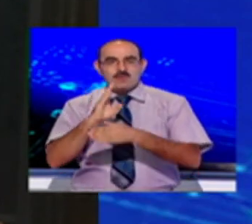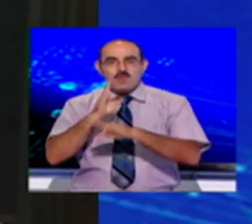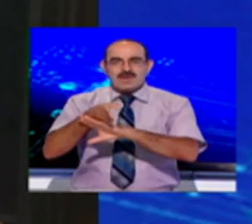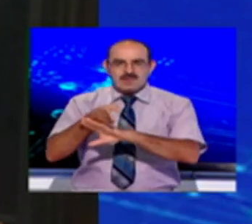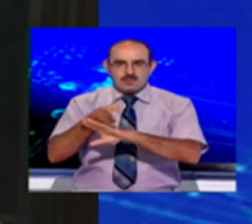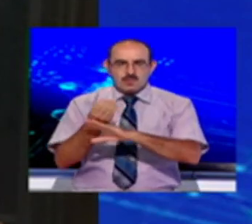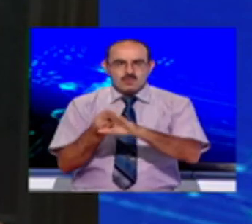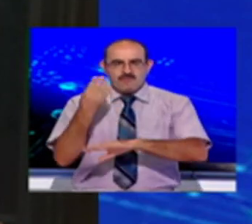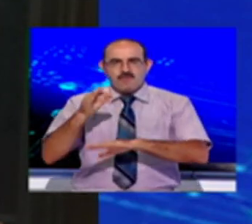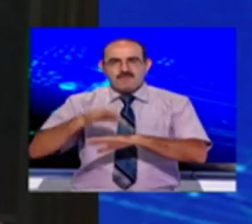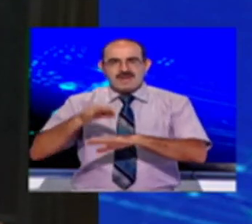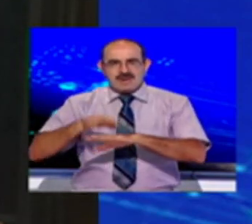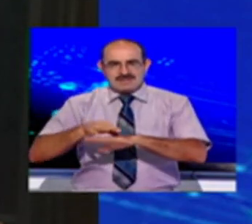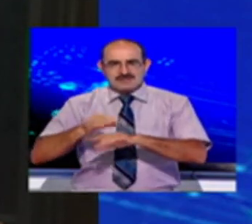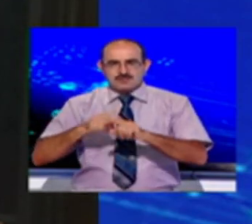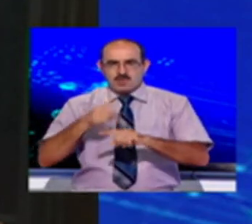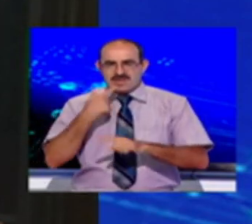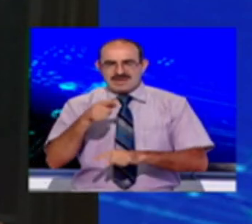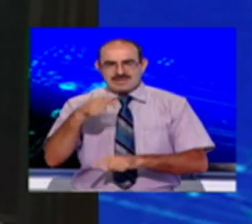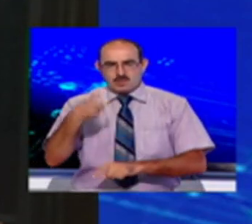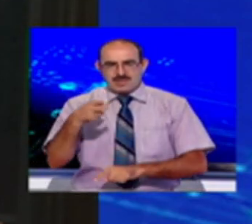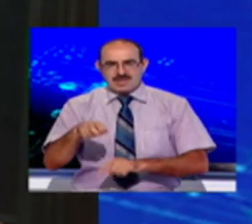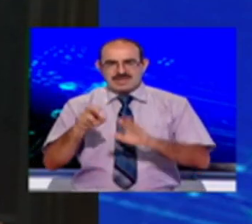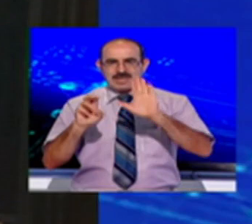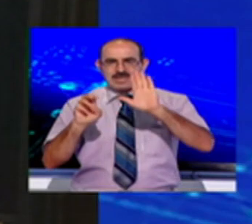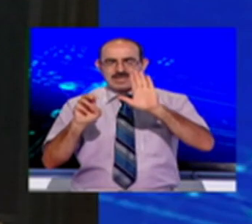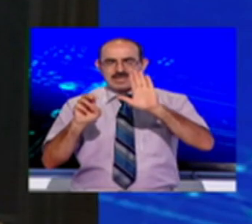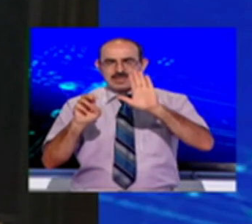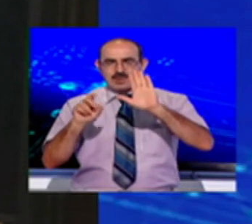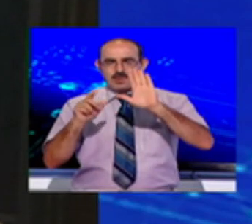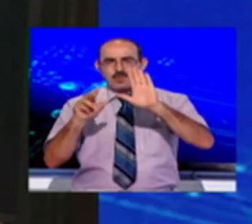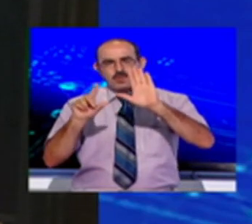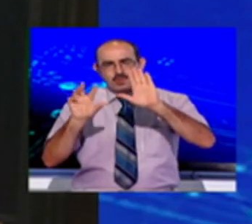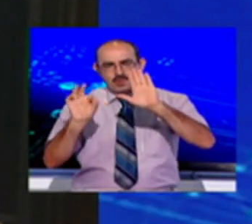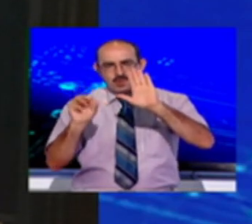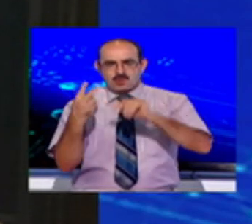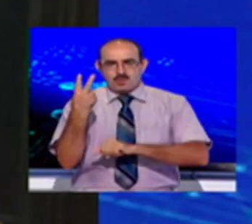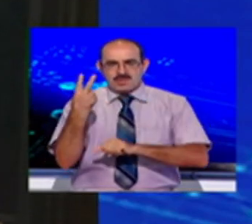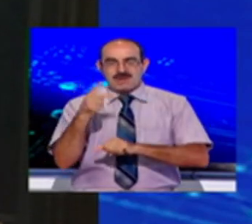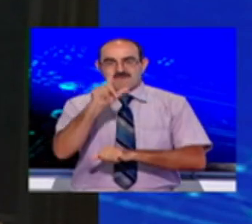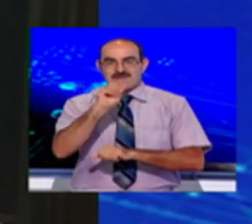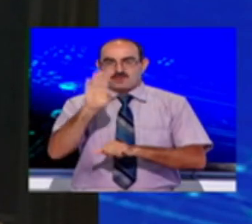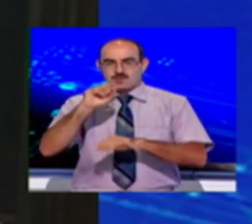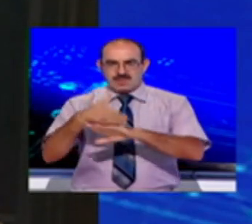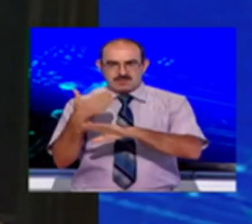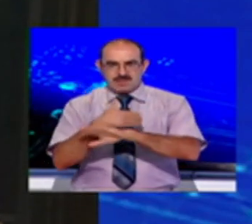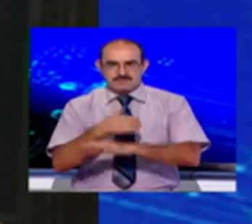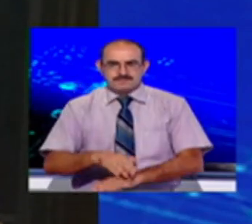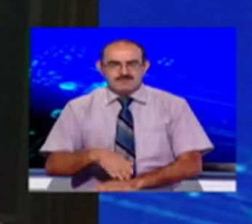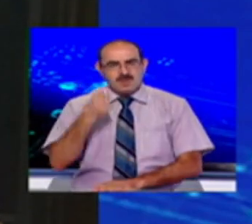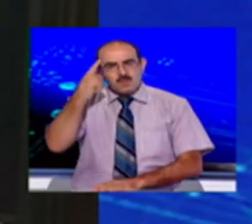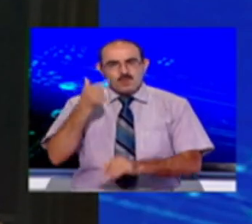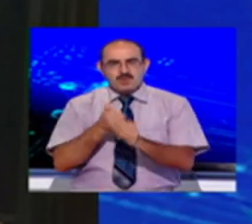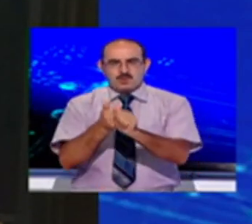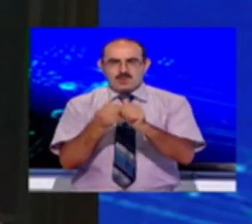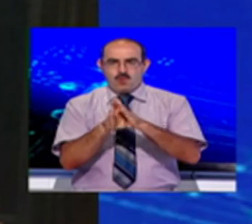خضعت الاستشفاء في 24 ساعة الأخيرة، عددهم وصل إلى 372 خلال 24 ساعة الأخيرة. فيما يخص